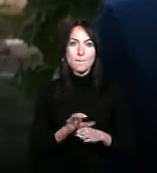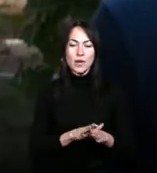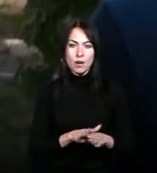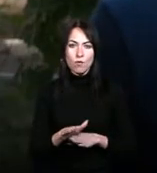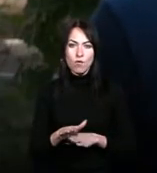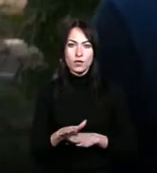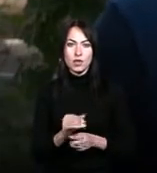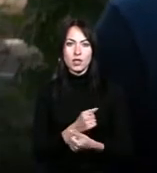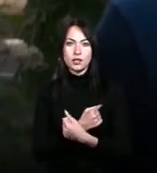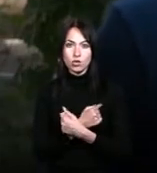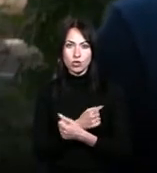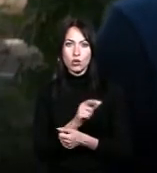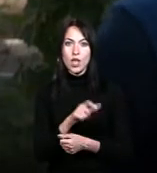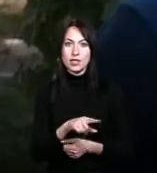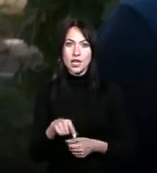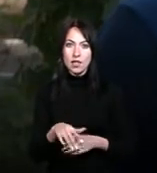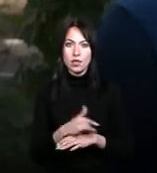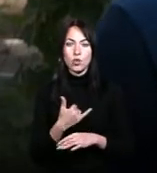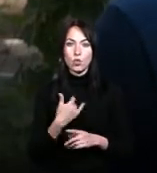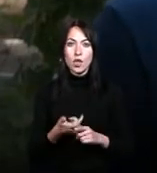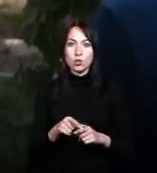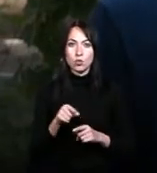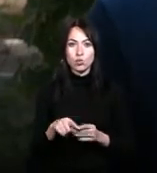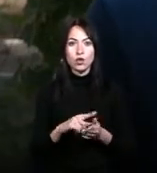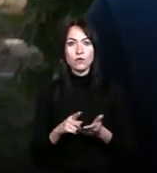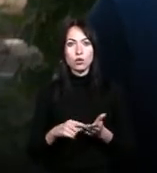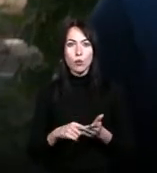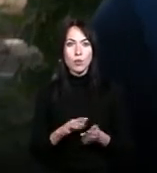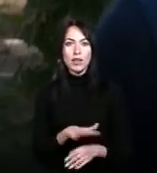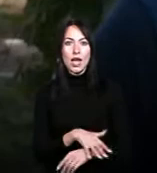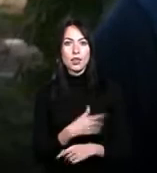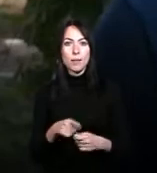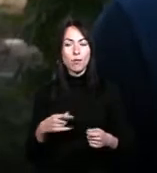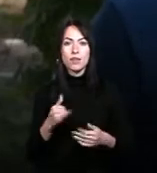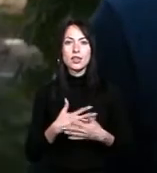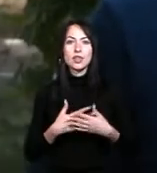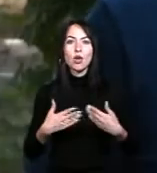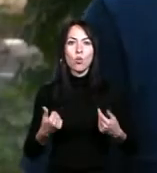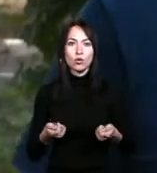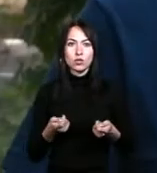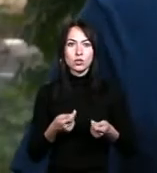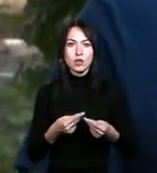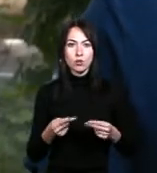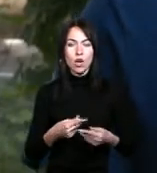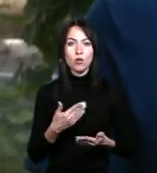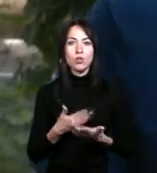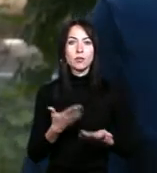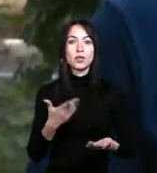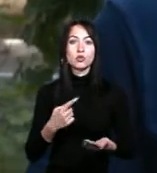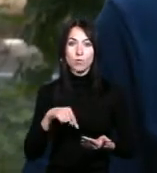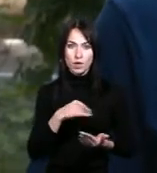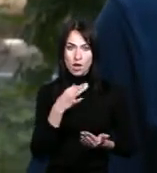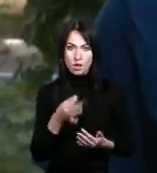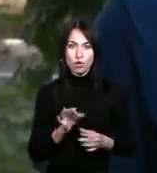сожалению, населення у нас дуже в цьому питанні повільне і не хоче заключати. Но, наприклад, якщо ми кажемо про